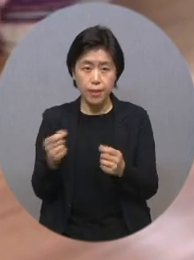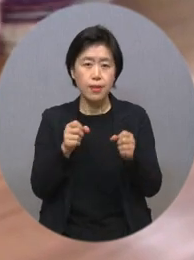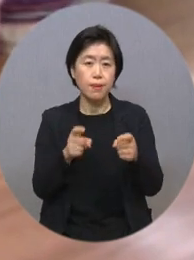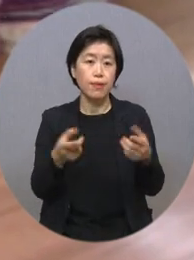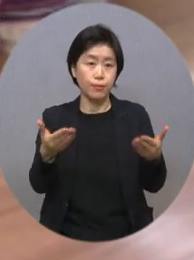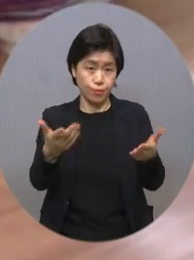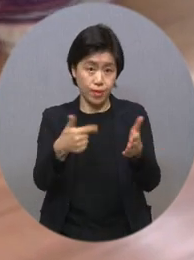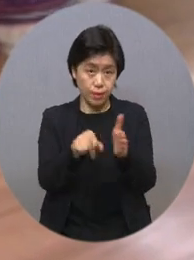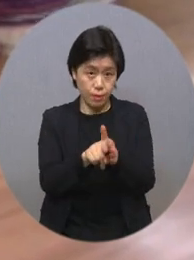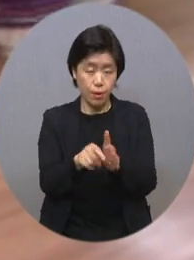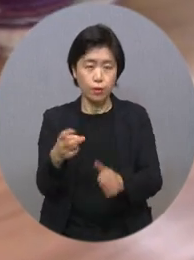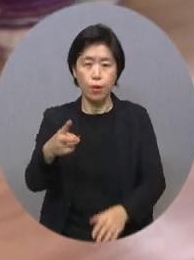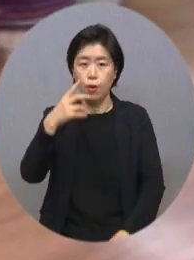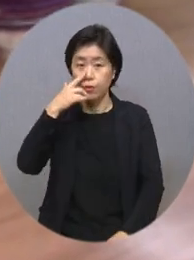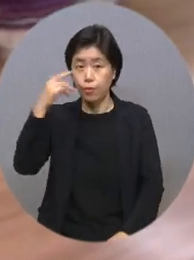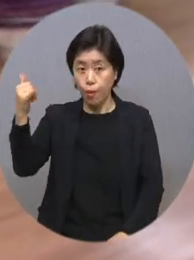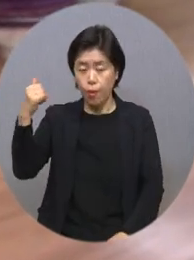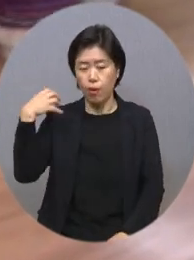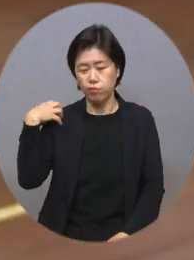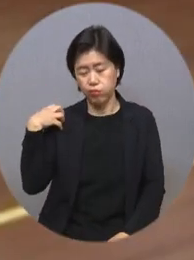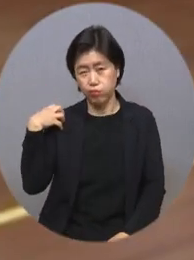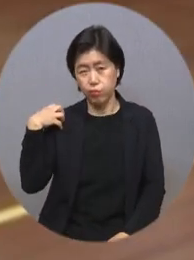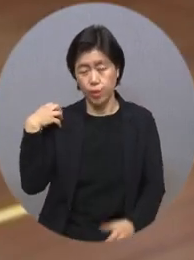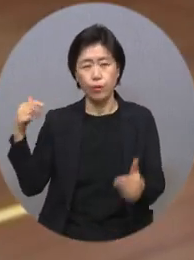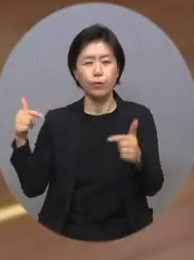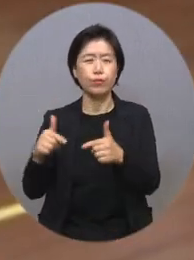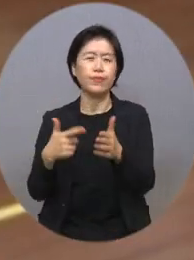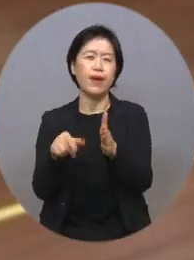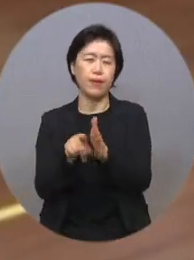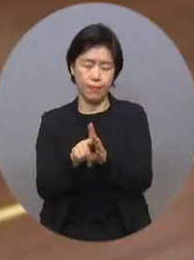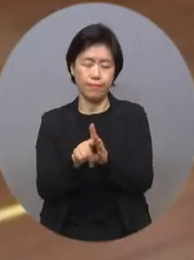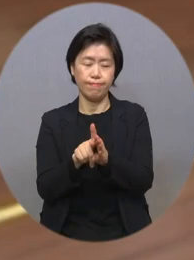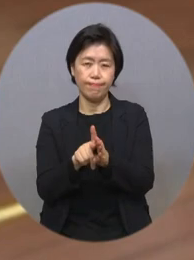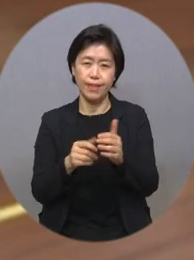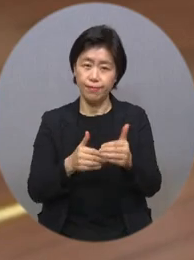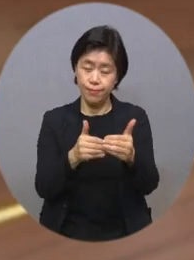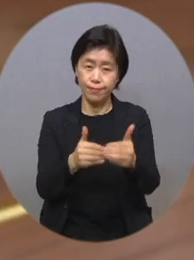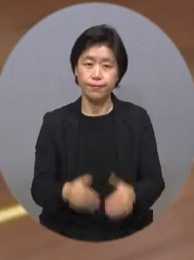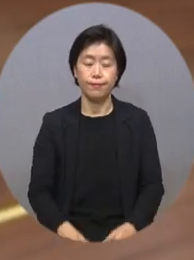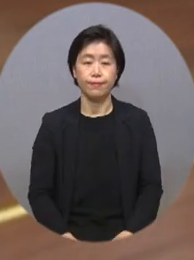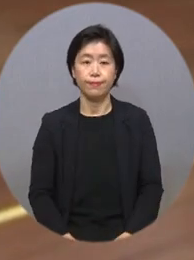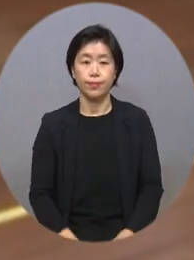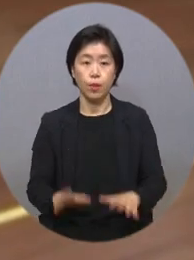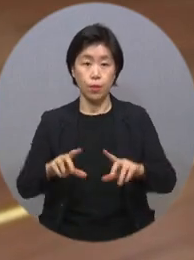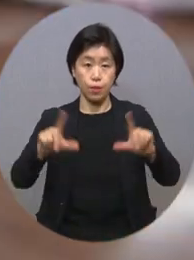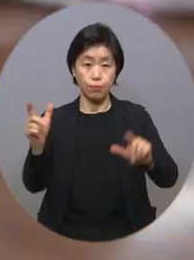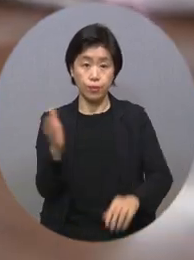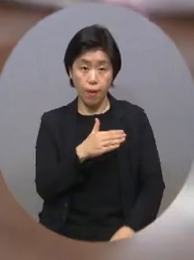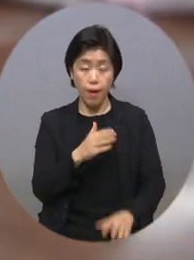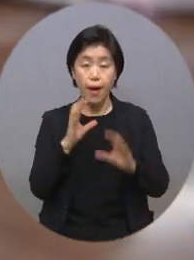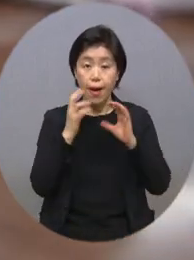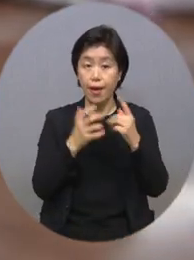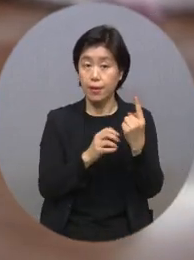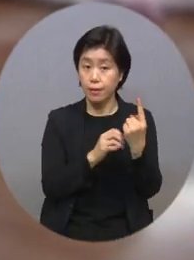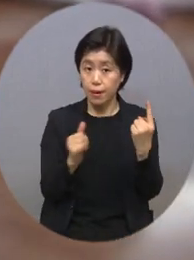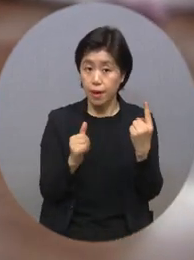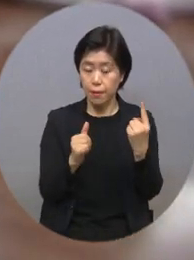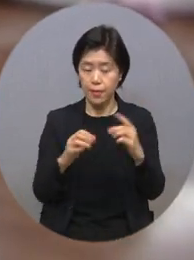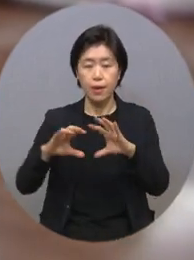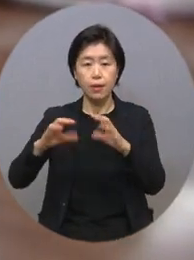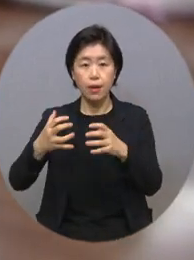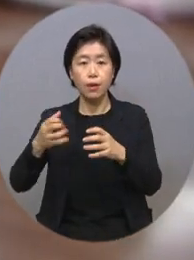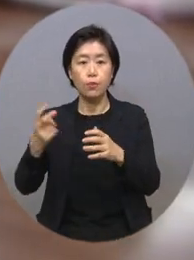학부모의 교육비 부담 경감을 실현하기 위해 추진되고 있습니다 올해 부터는 유아 1명 당 국공립